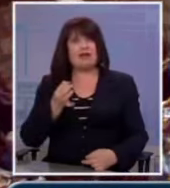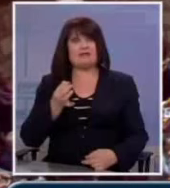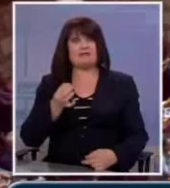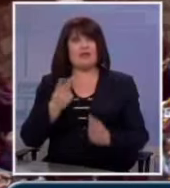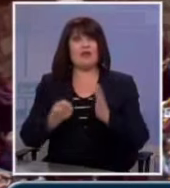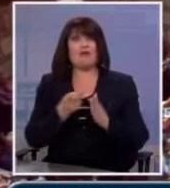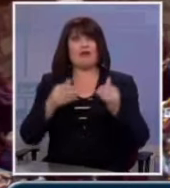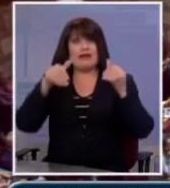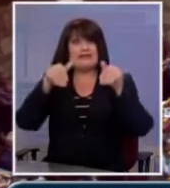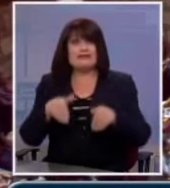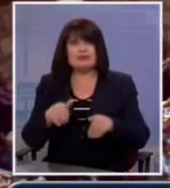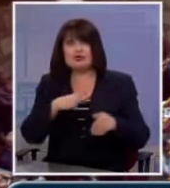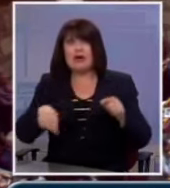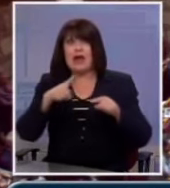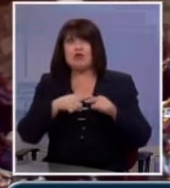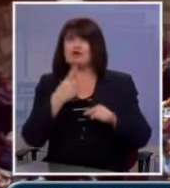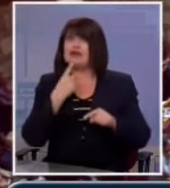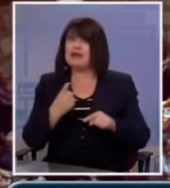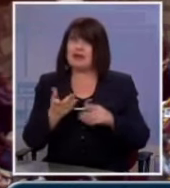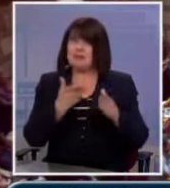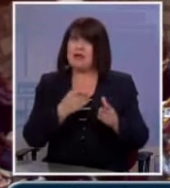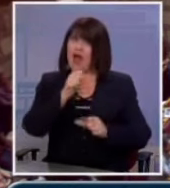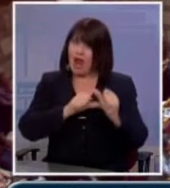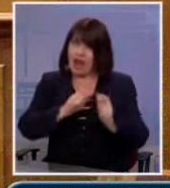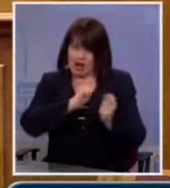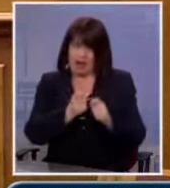Σεβασμό στην ετιμιγορία του ελληνικού λαού από τη μια για αλλαγή,